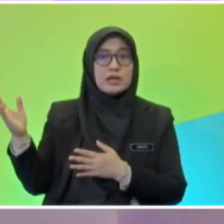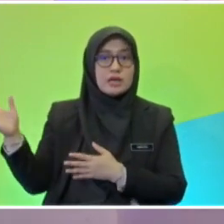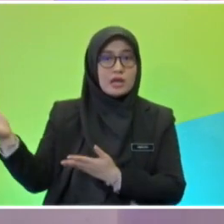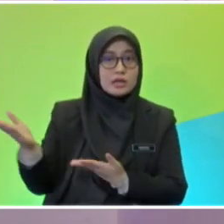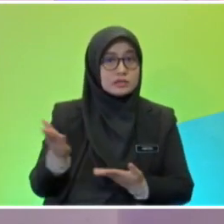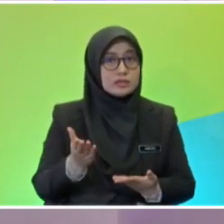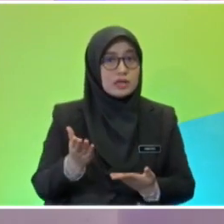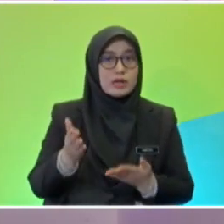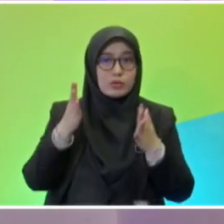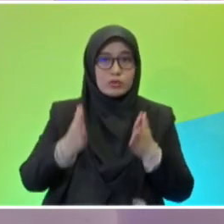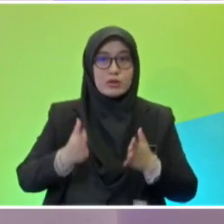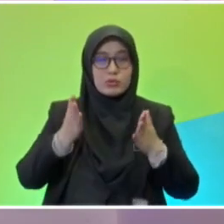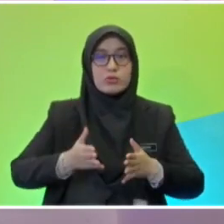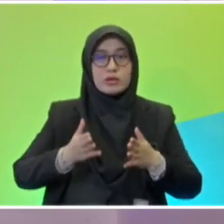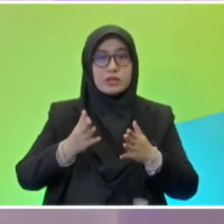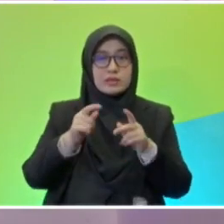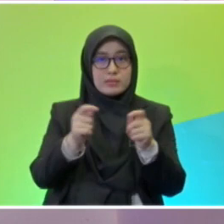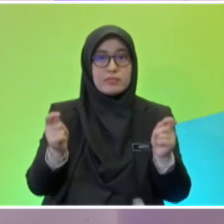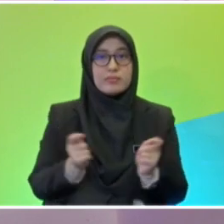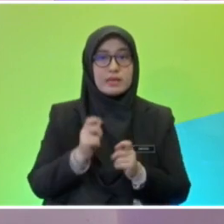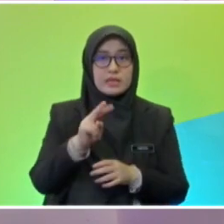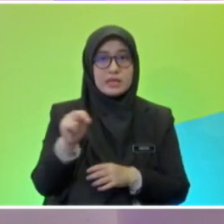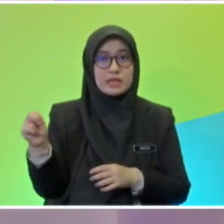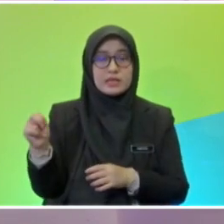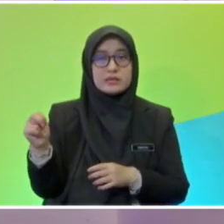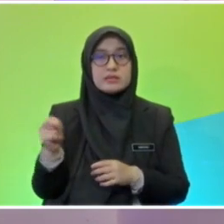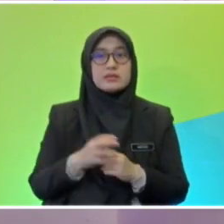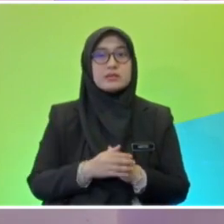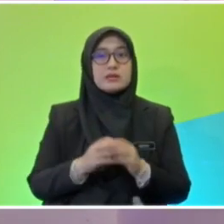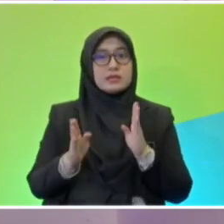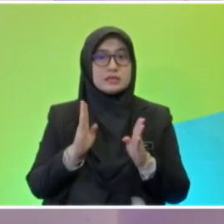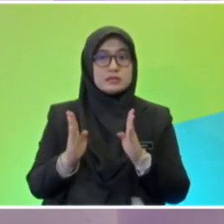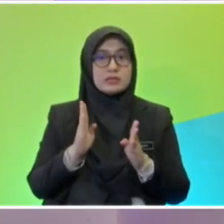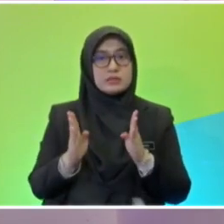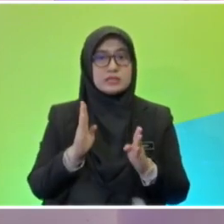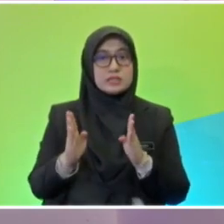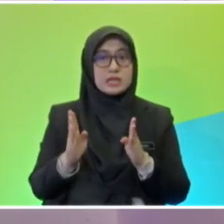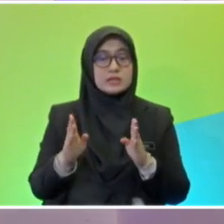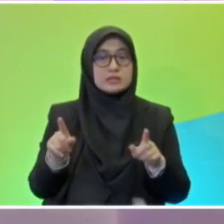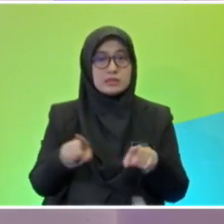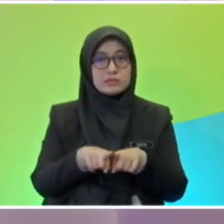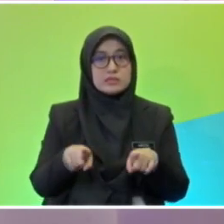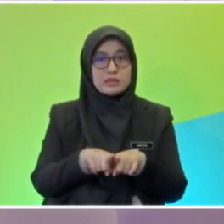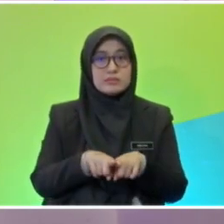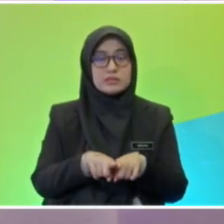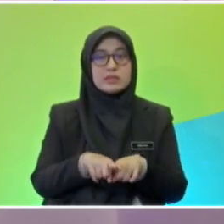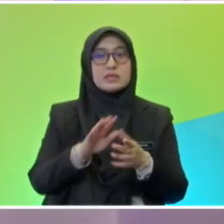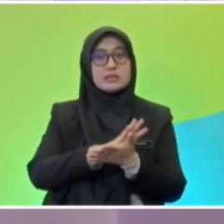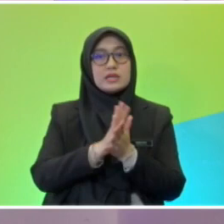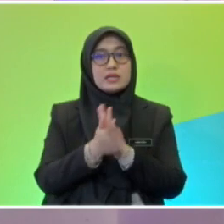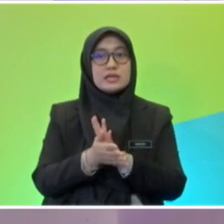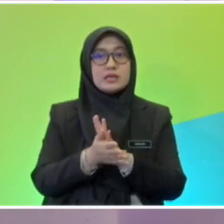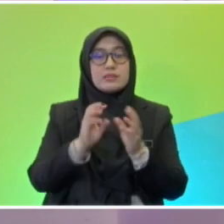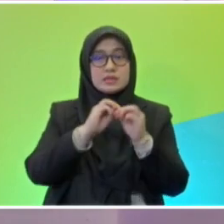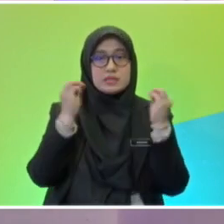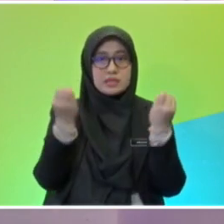supaya mereka tidak akan ditentang dengan lebih hebat dan kesan seterusnya ah